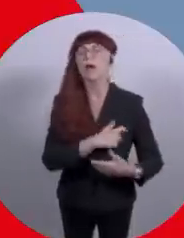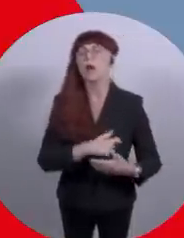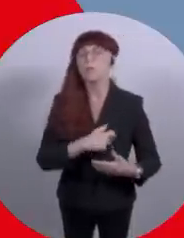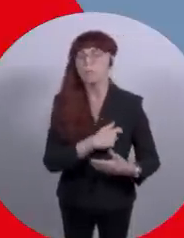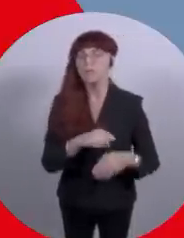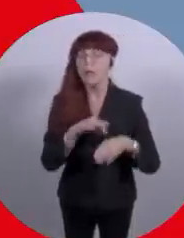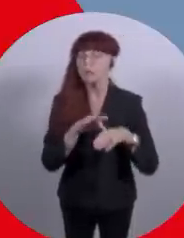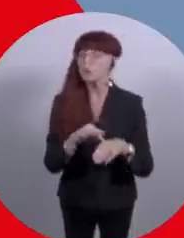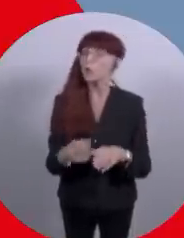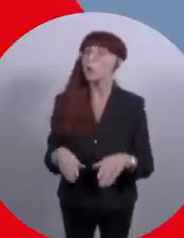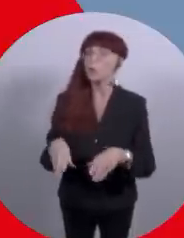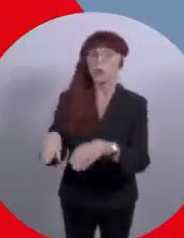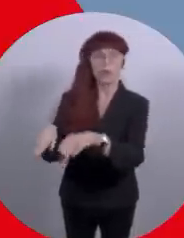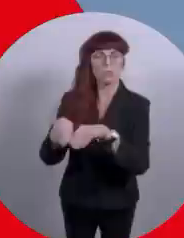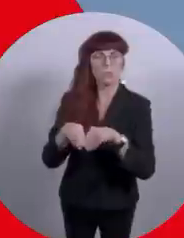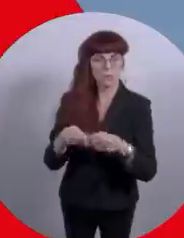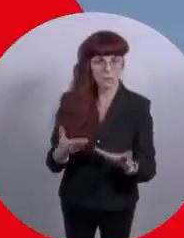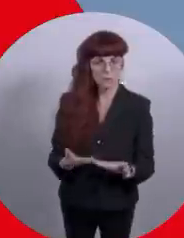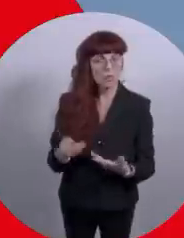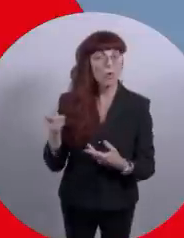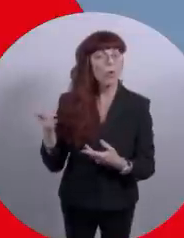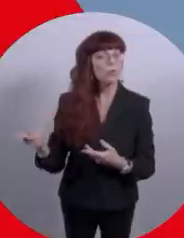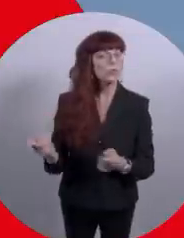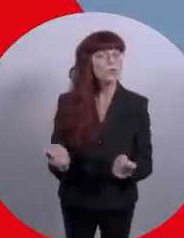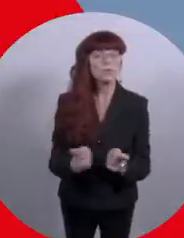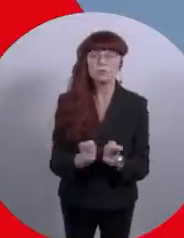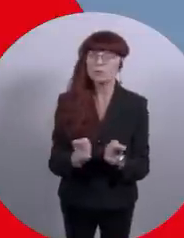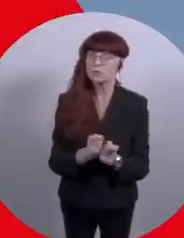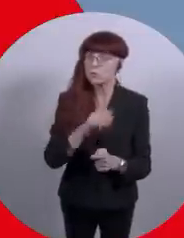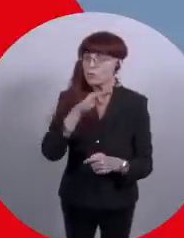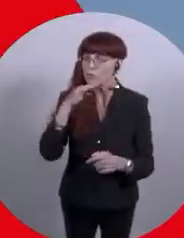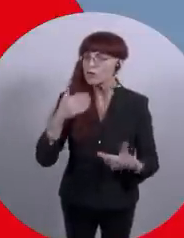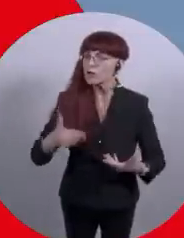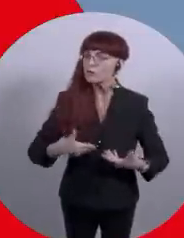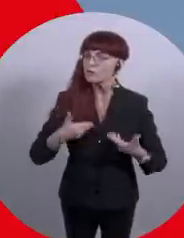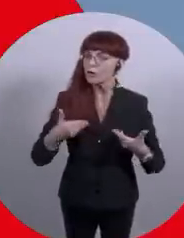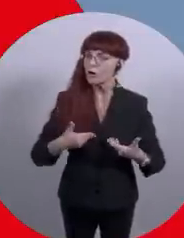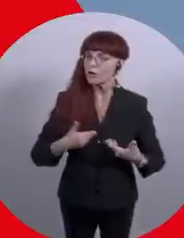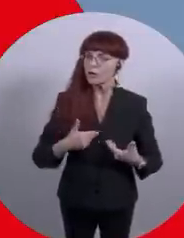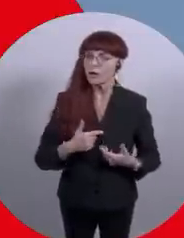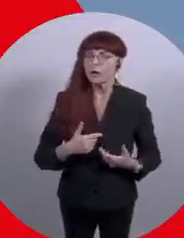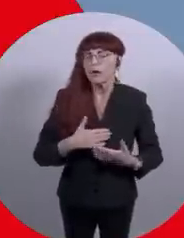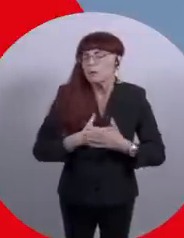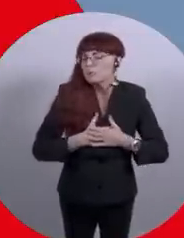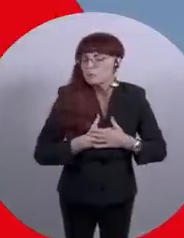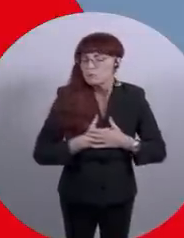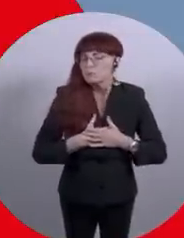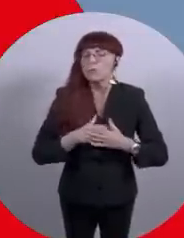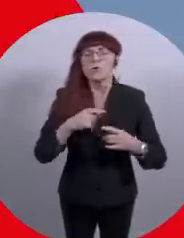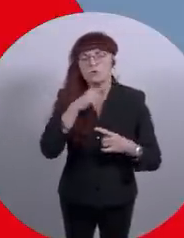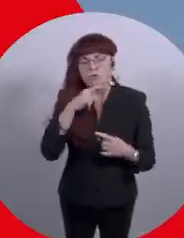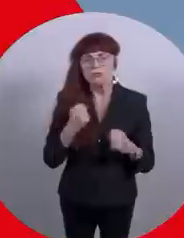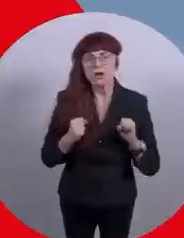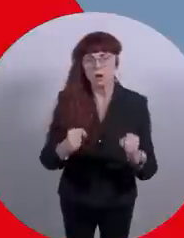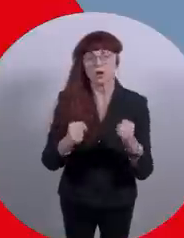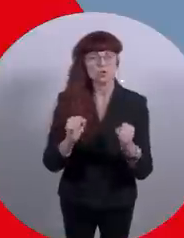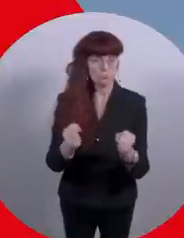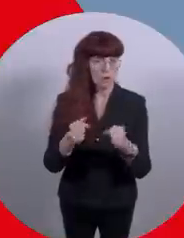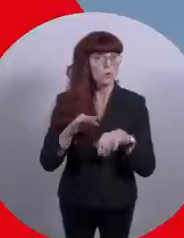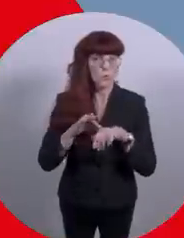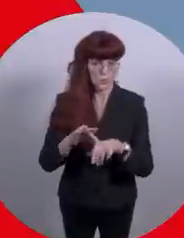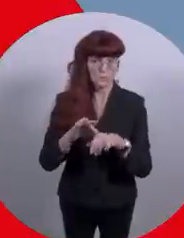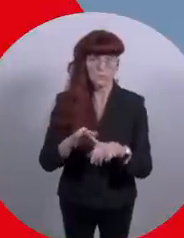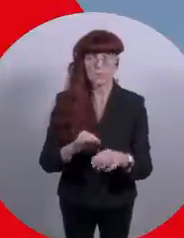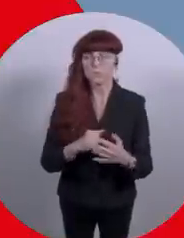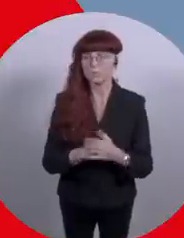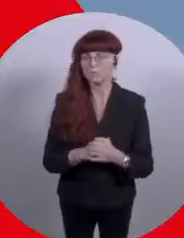zu übernehmen und sie hat diese Funktion immer mit viel Freude großer Leidenschaft und enormen Einsatz ausgeführt